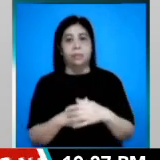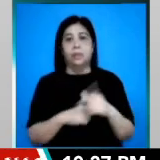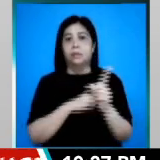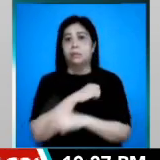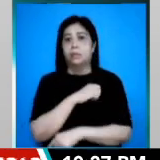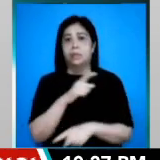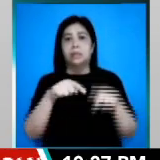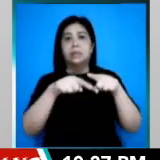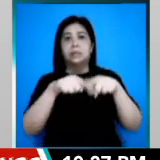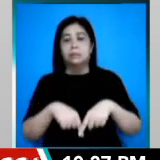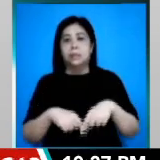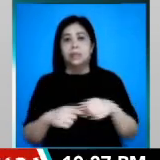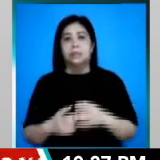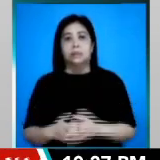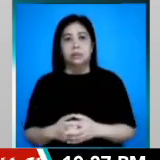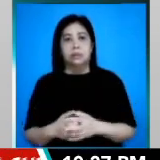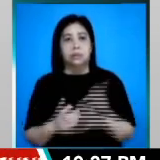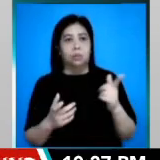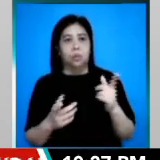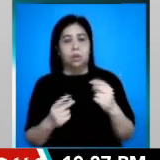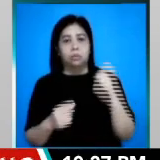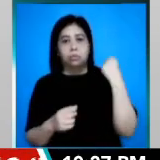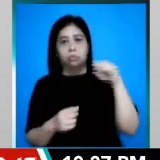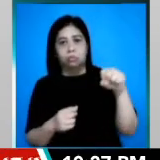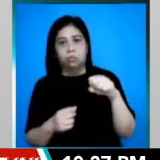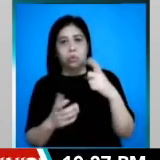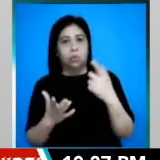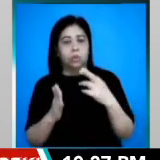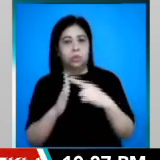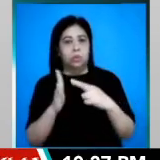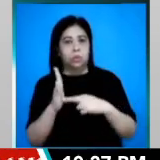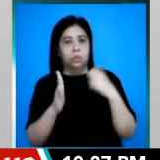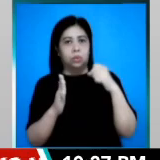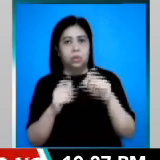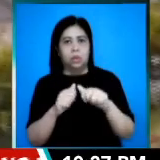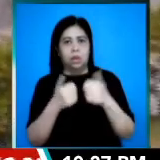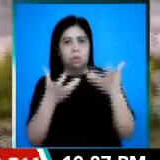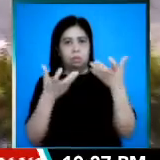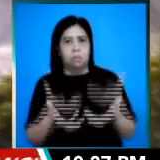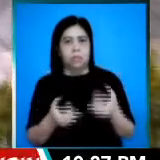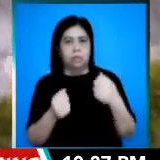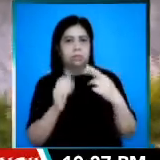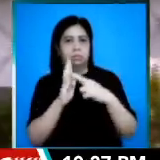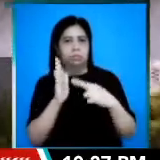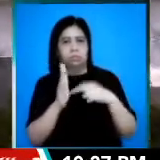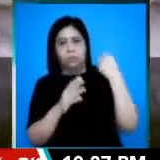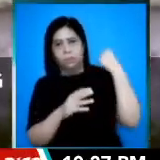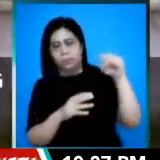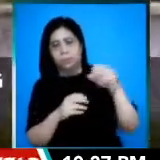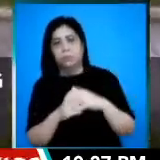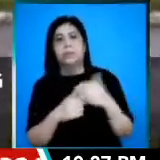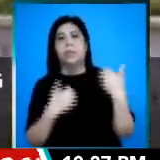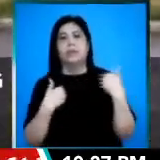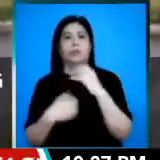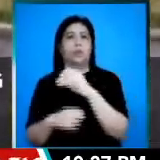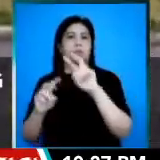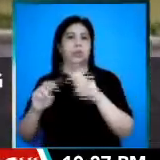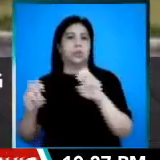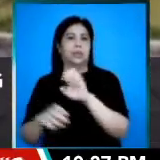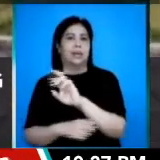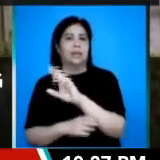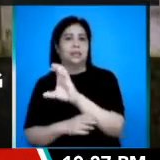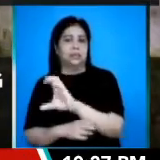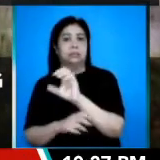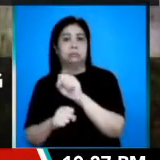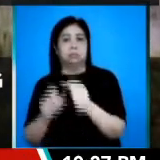the rule violated and the gravity of the violation. May sariling imbestigasyon ng ERC at maaaring lumabas ang